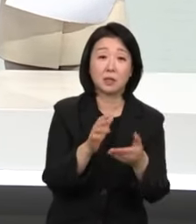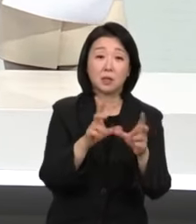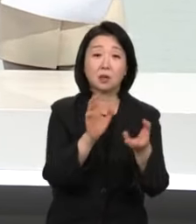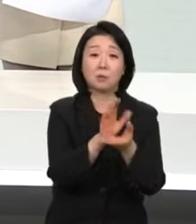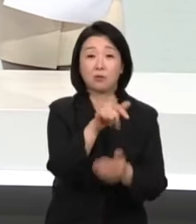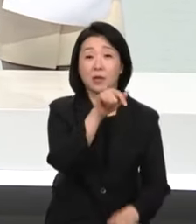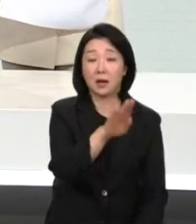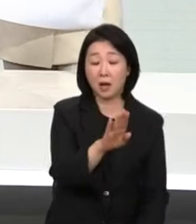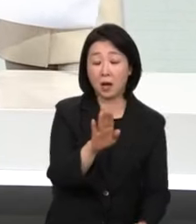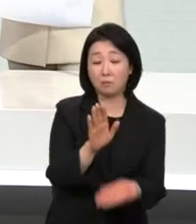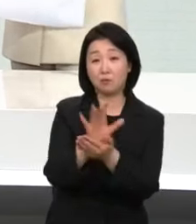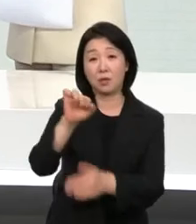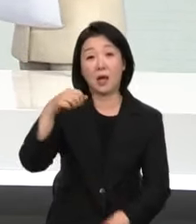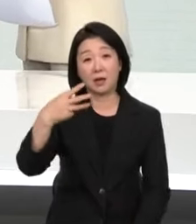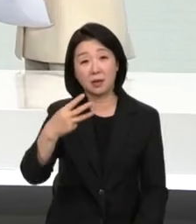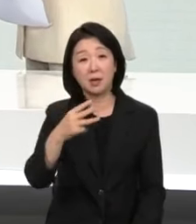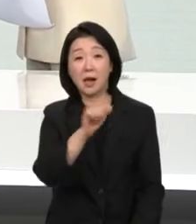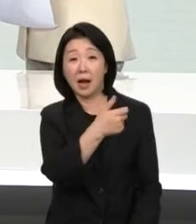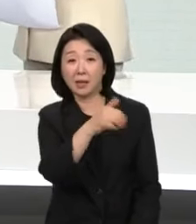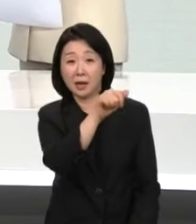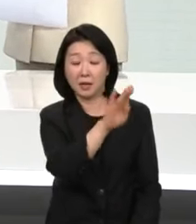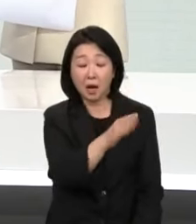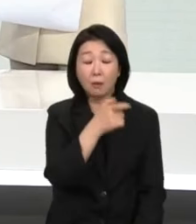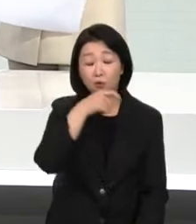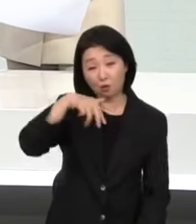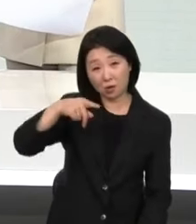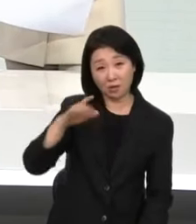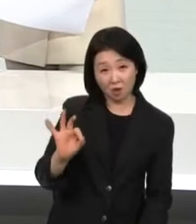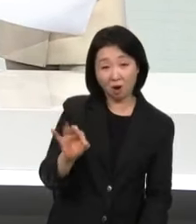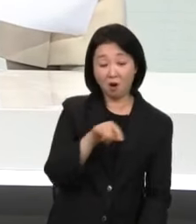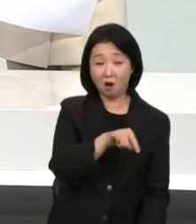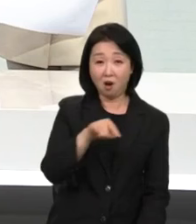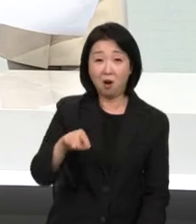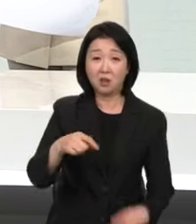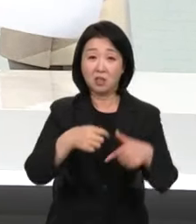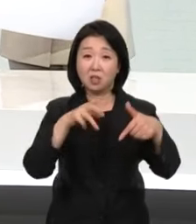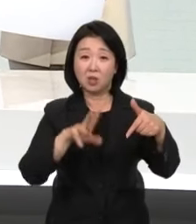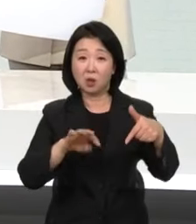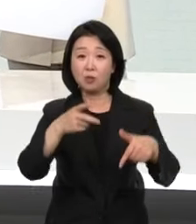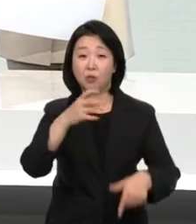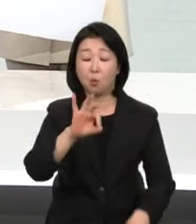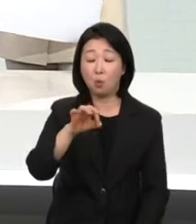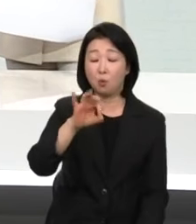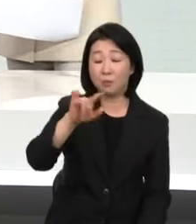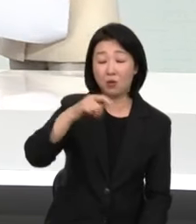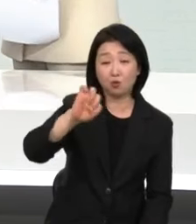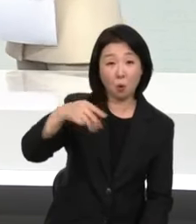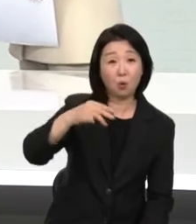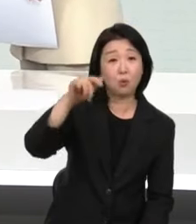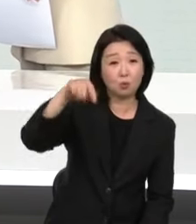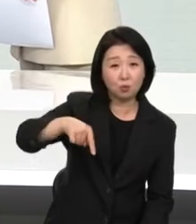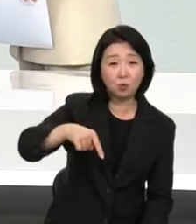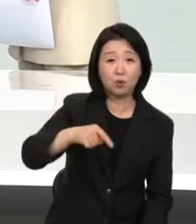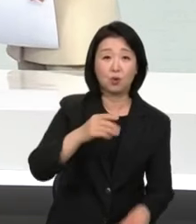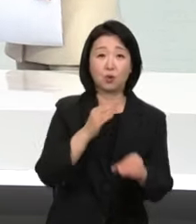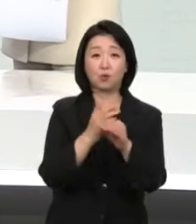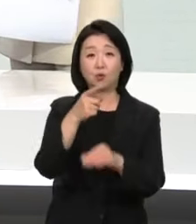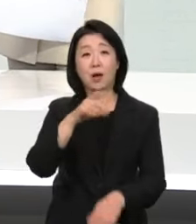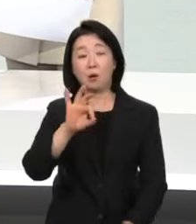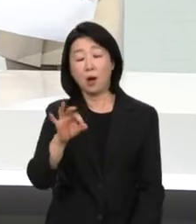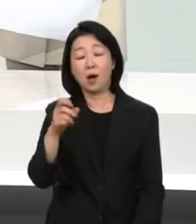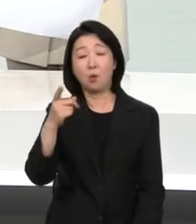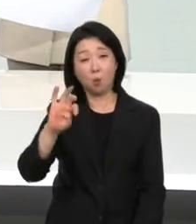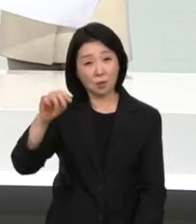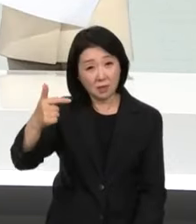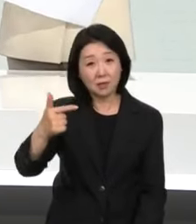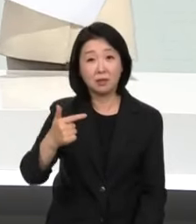분당갑, 분당을과 하남갑, 수원정 등이 인천에서는 동미추홀을과 중강화옹진,